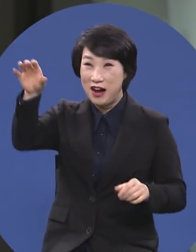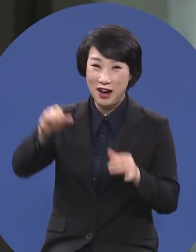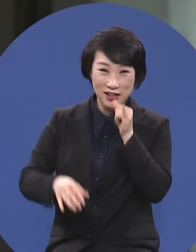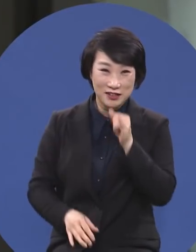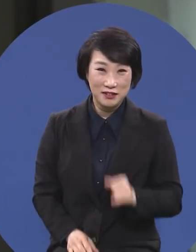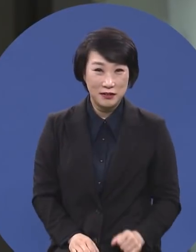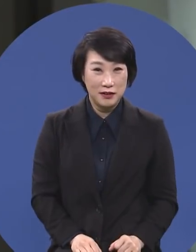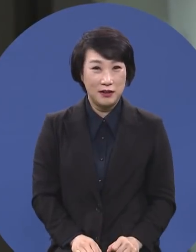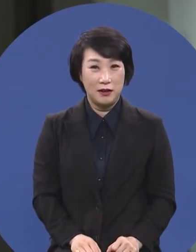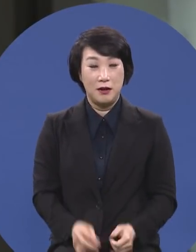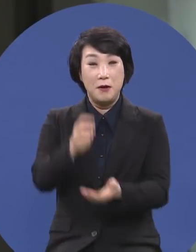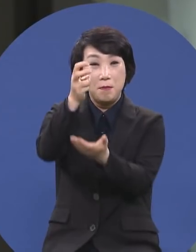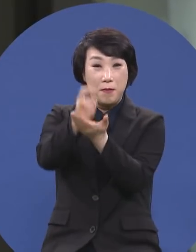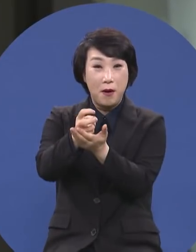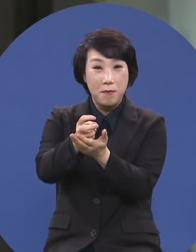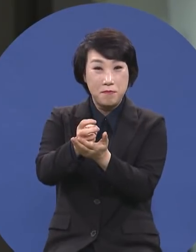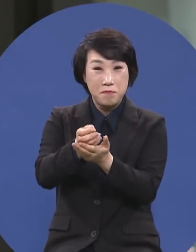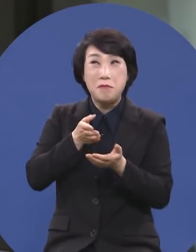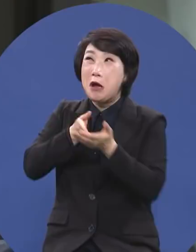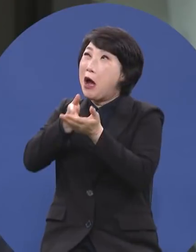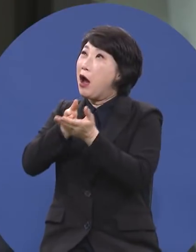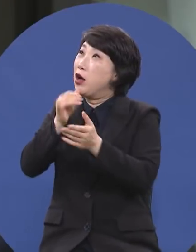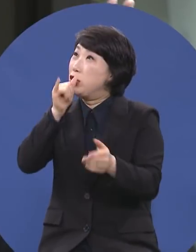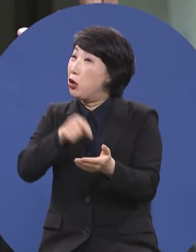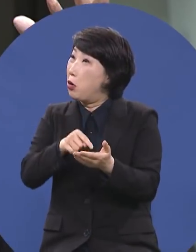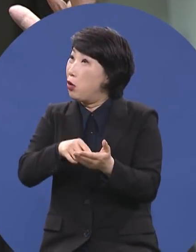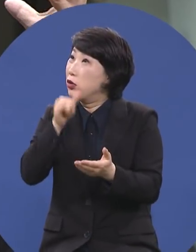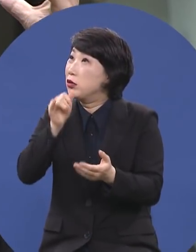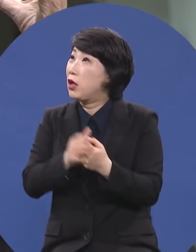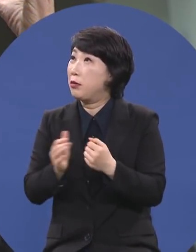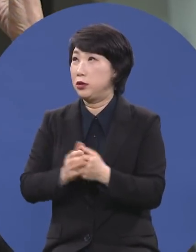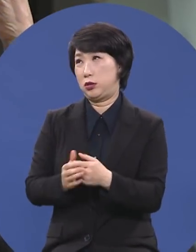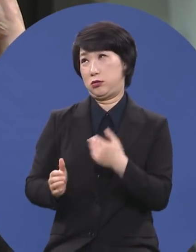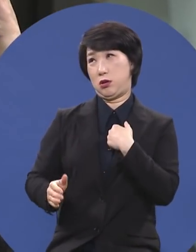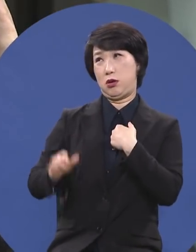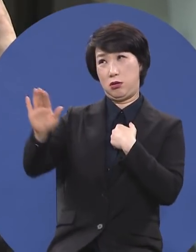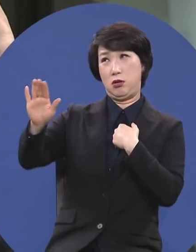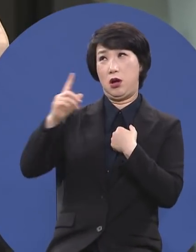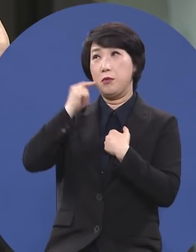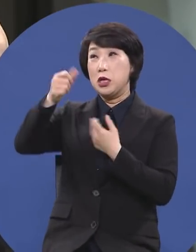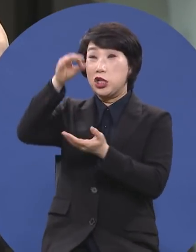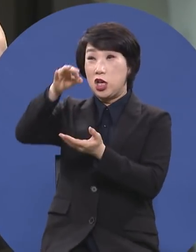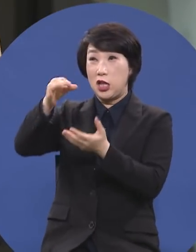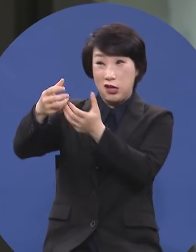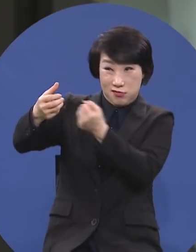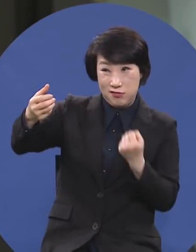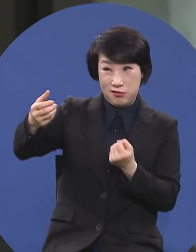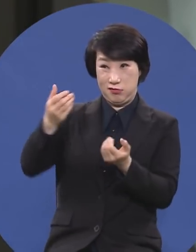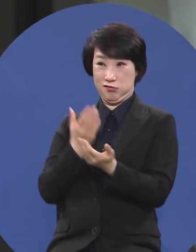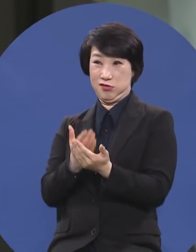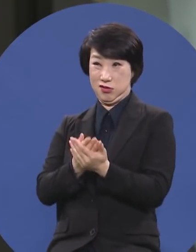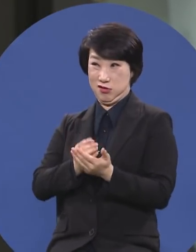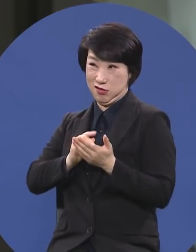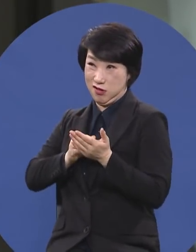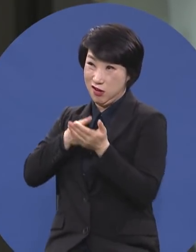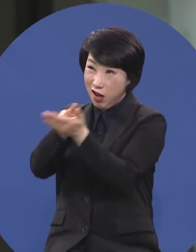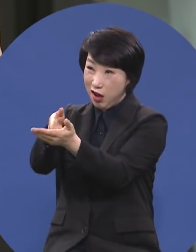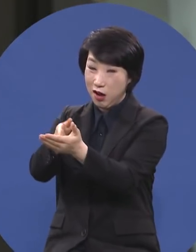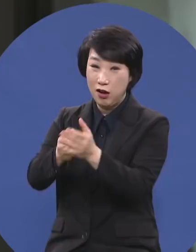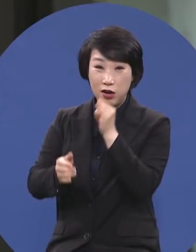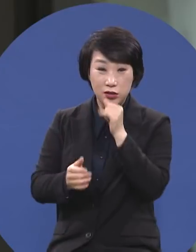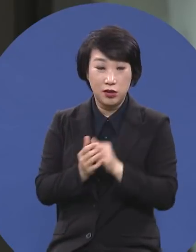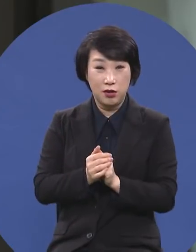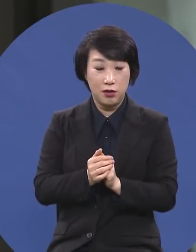하고 법적 근거를 들이대면서 아버지 재산을 자기 유업으로 올